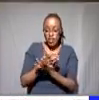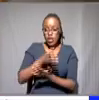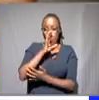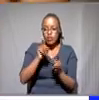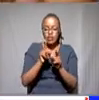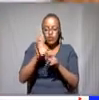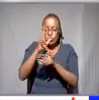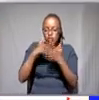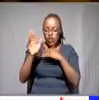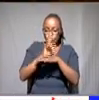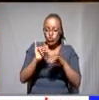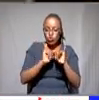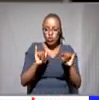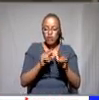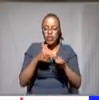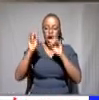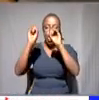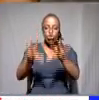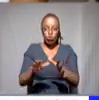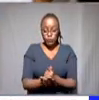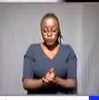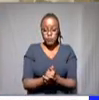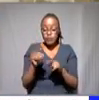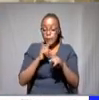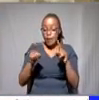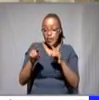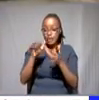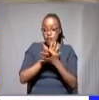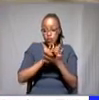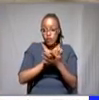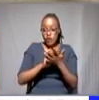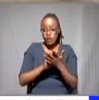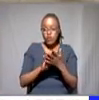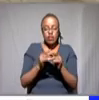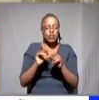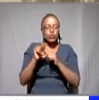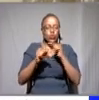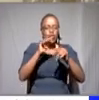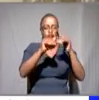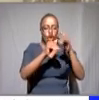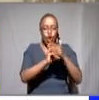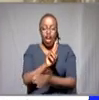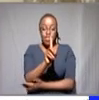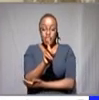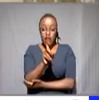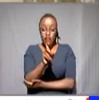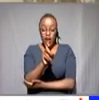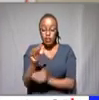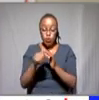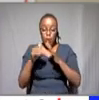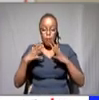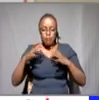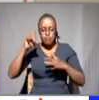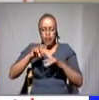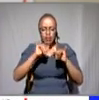nayo wagĩrĩire kũmĩte. No nĩguo thabuni ũyũ ũrage virus ciothe, no nginya mũndũ ethambe